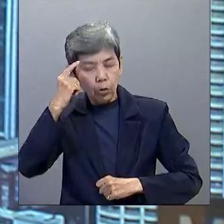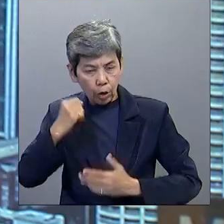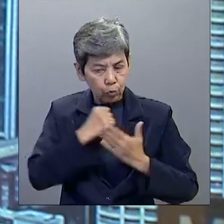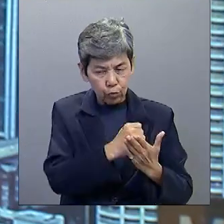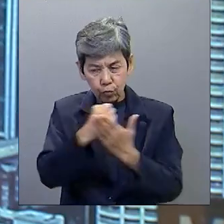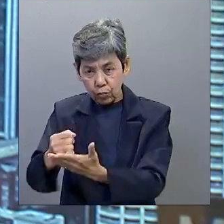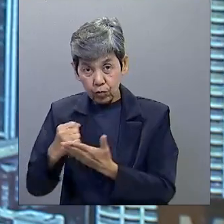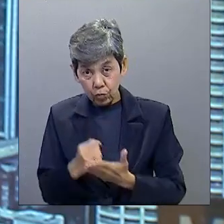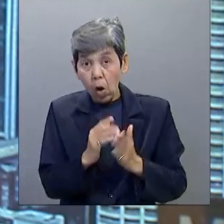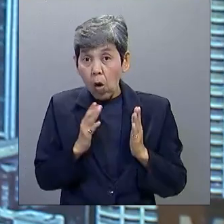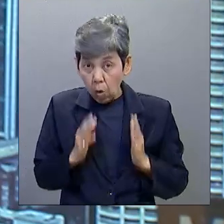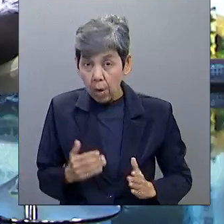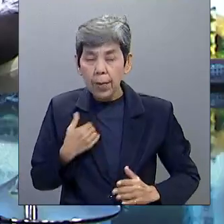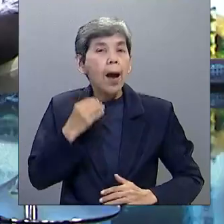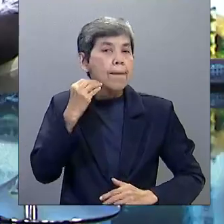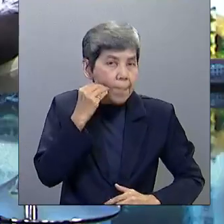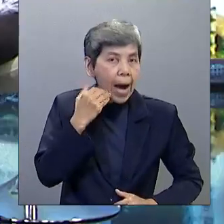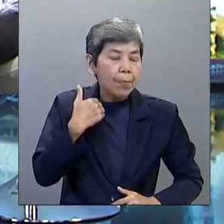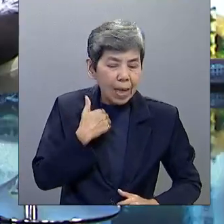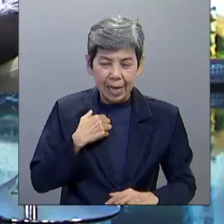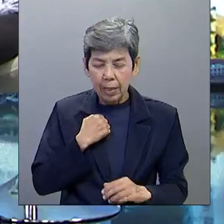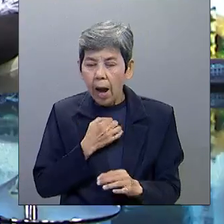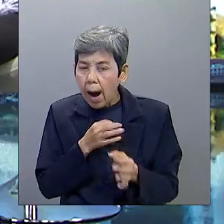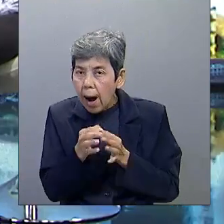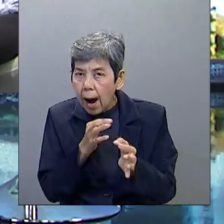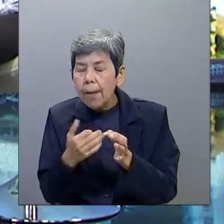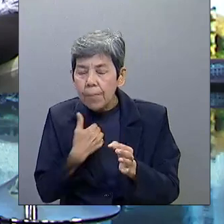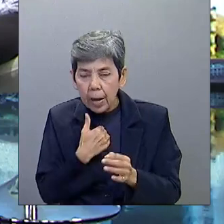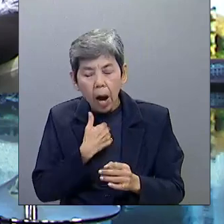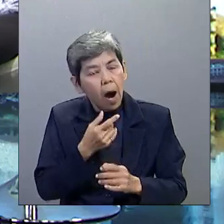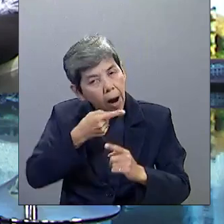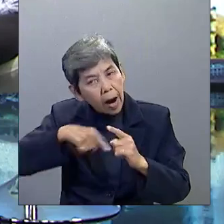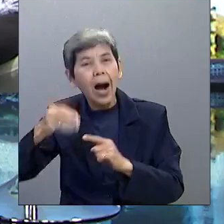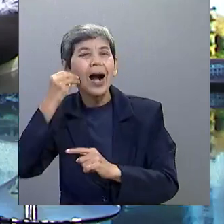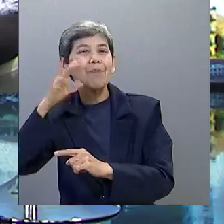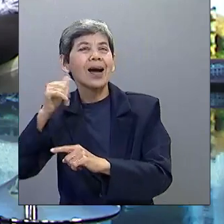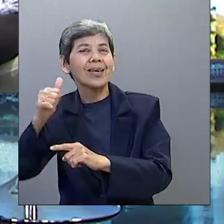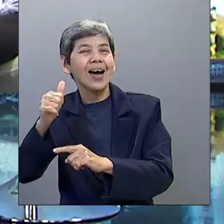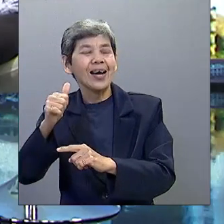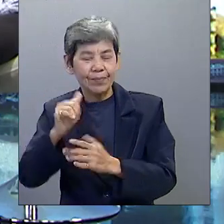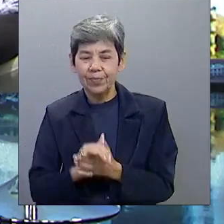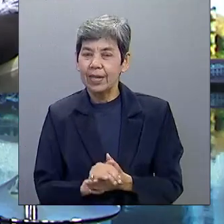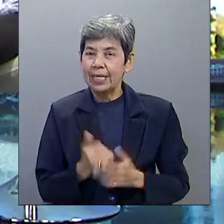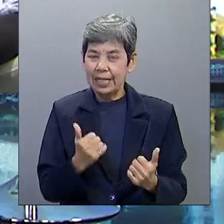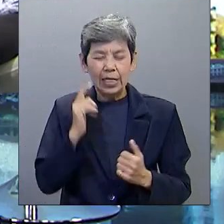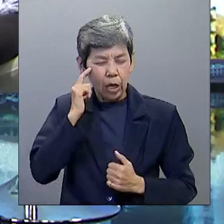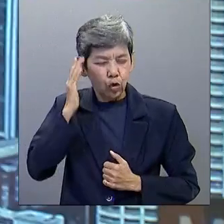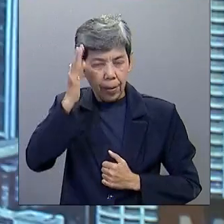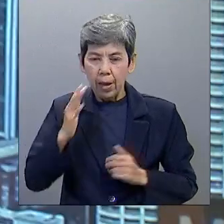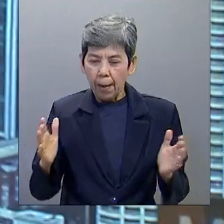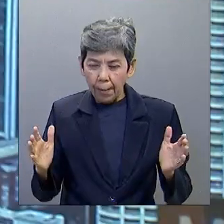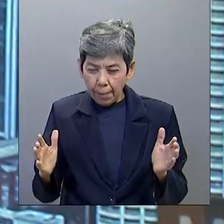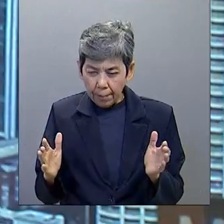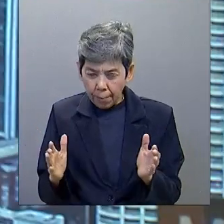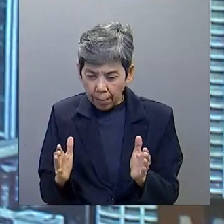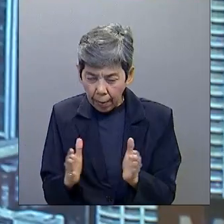ขึ้นบางคนอาจจะมีบ้านแต่พอเราทำความเข้าใจเนี่ยเขาได้กลับไปสู่บ้านเขาอัตราคนไร้บ้านในอนาคตระยะยาวเนี่ยมันก็จะน้อยล